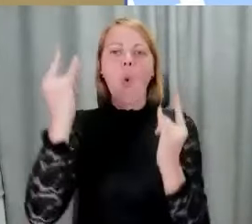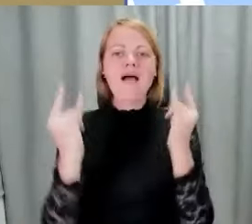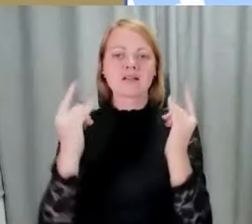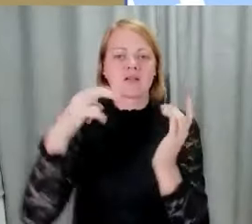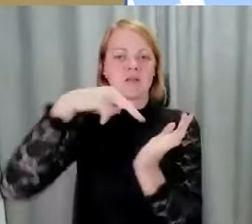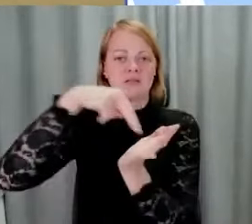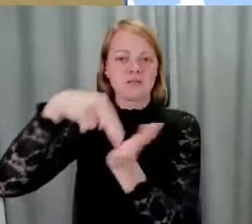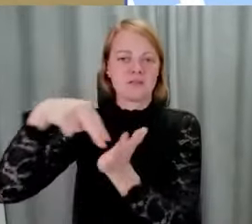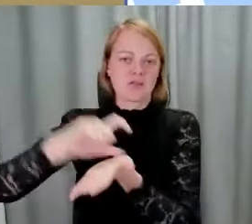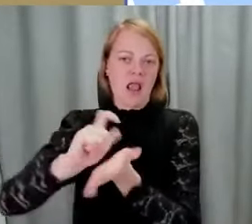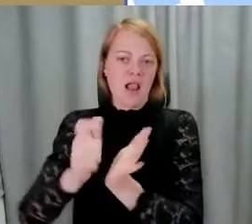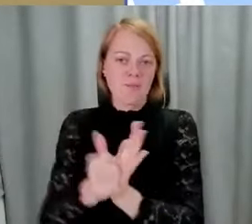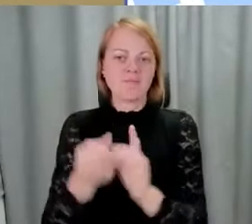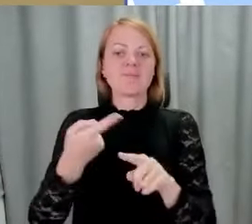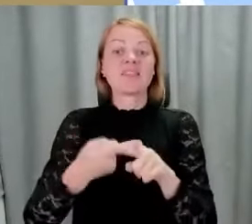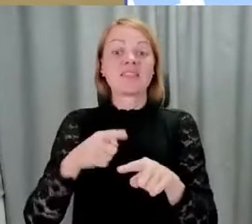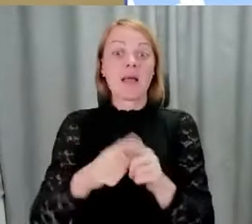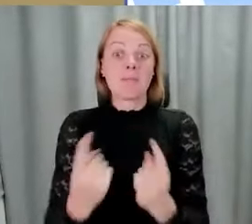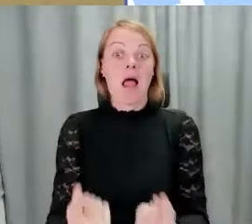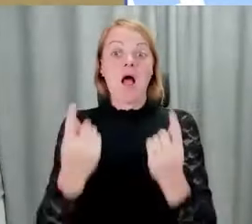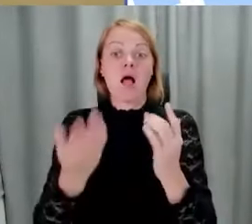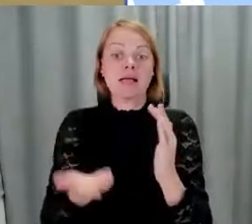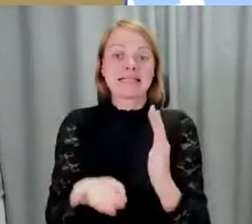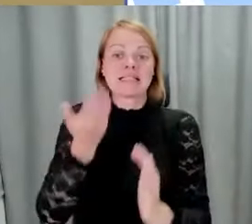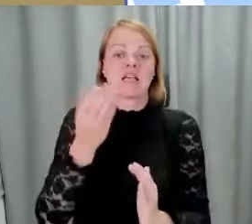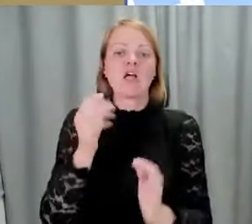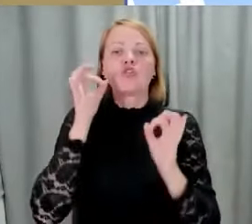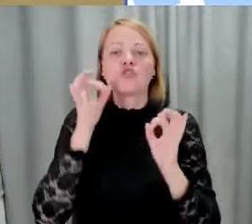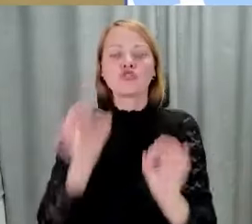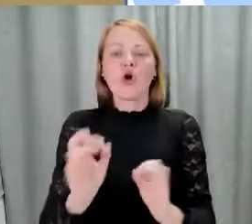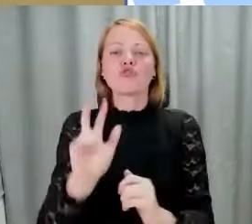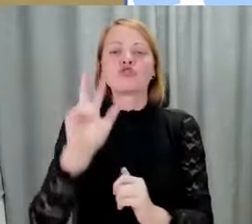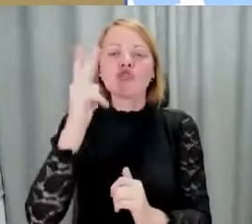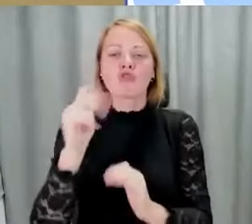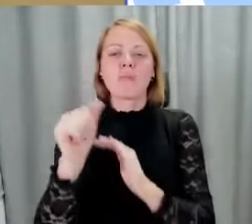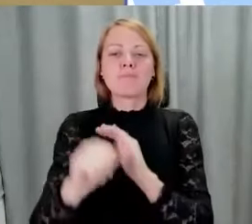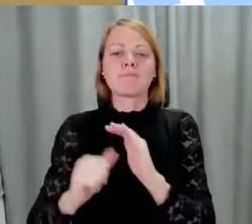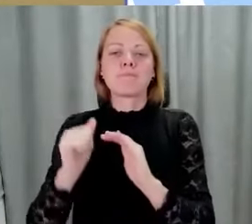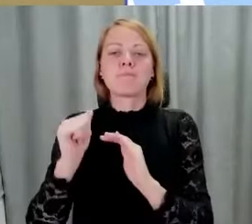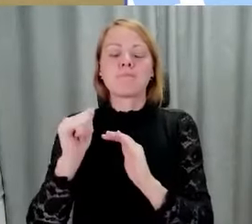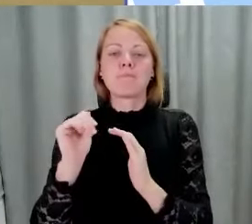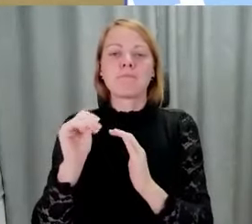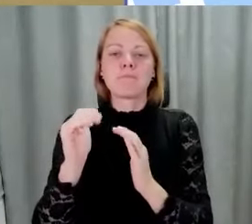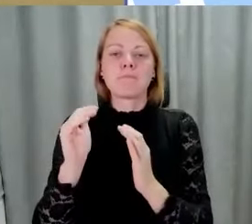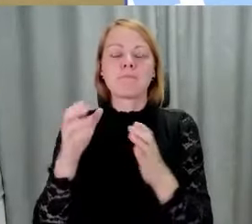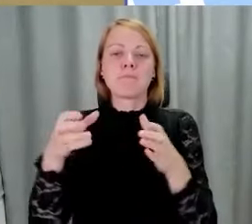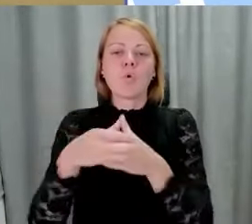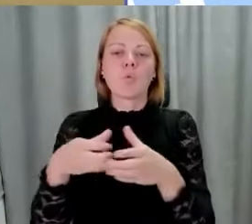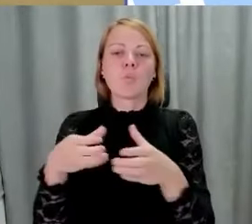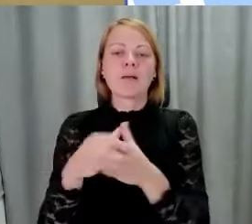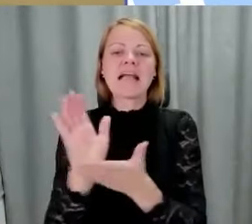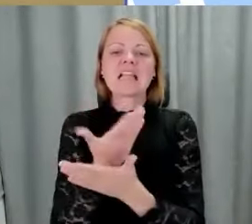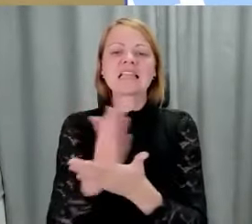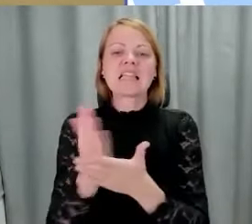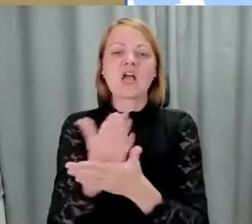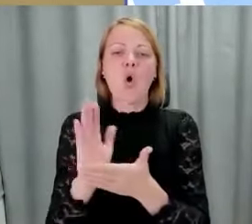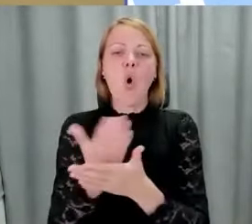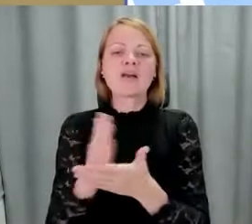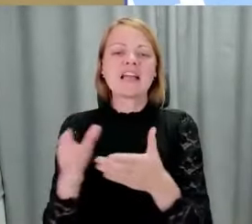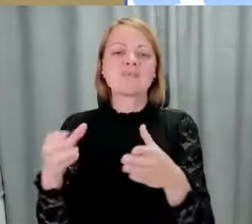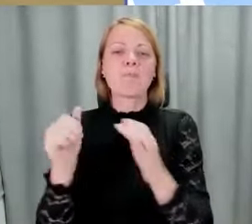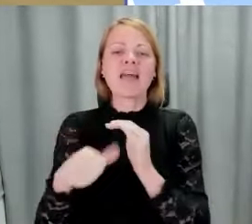Līdz ar to akcents šajā jomā ir tieši uz trešās patvērtnes, trešās grupas, trešās kategorijas patvērtnēm.